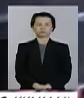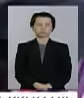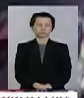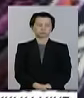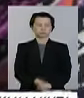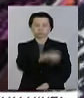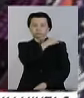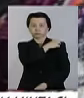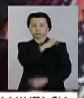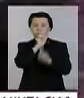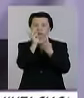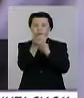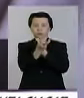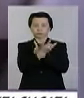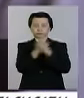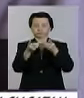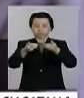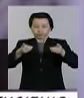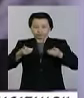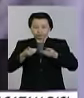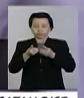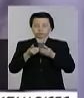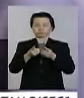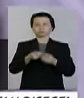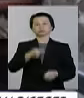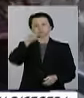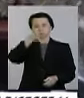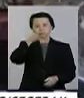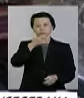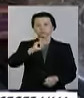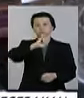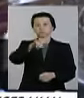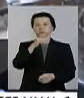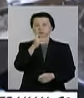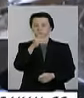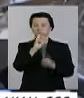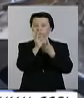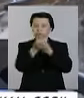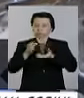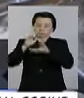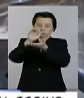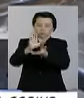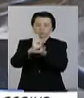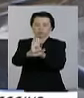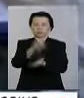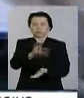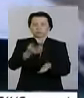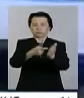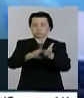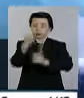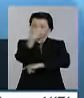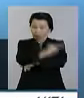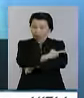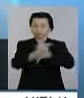Sementara itu, Pegawai Kebajikan Masyarakat Daerah Syamsul Izrin Isahak berkata JKM telah menyalurkan bantuan berupa barangan keperluan